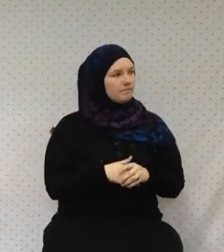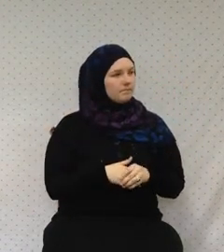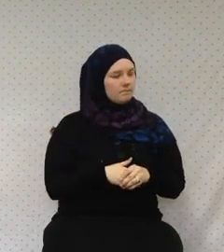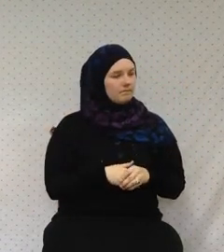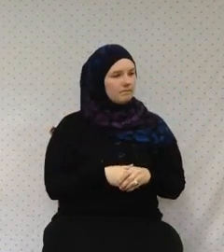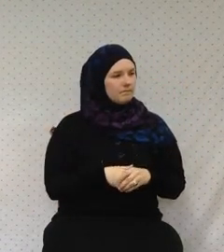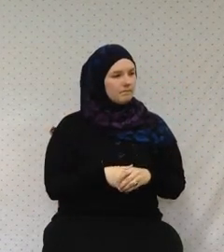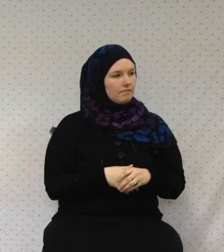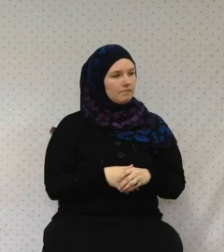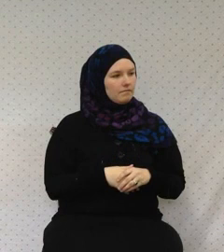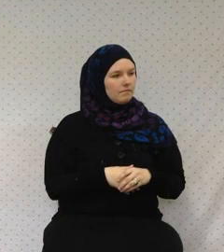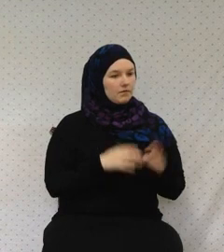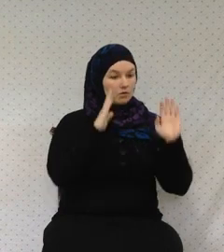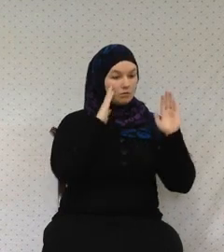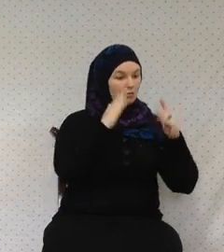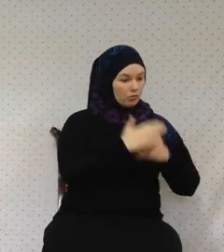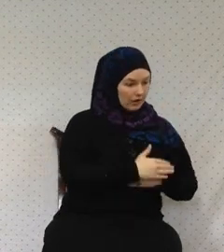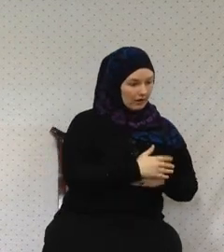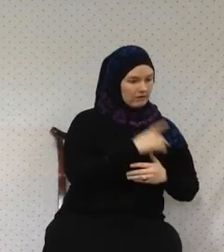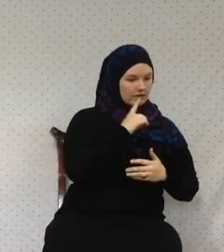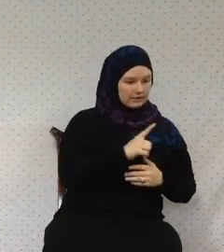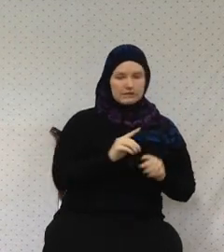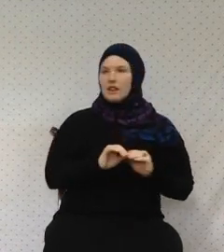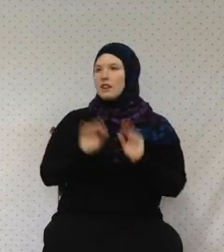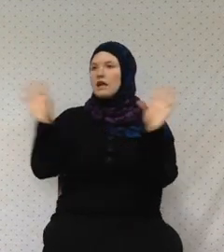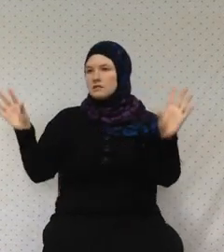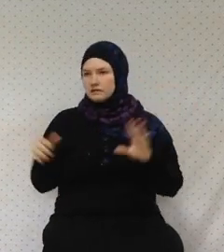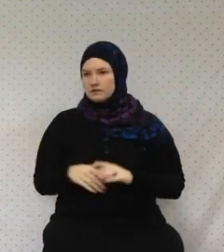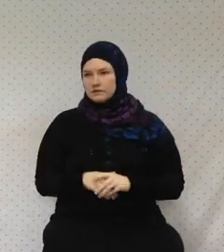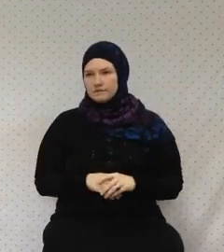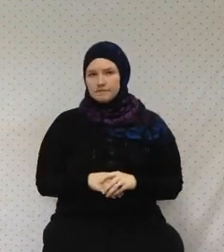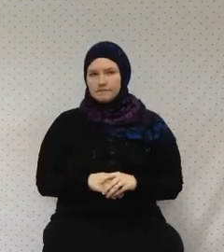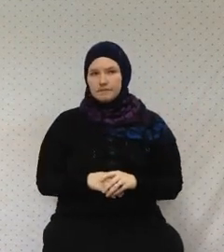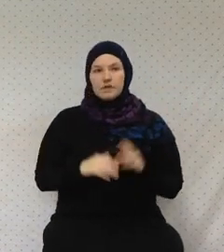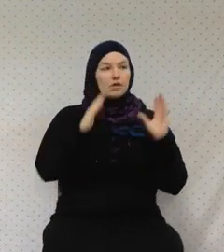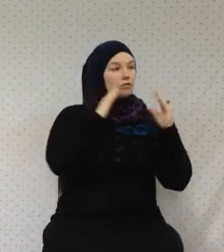نور. Prayer is light, which